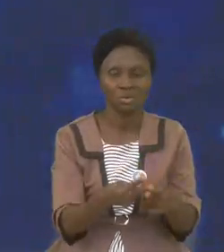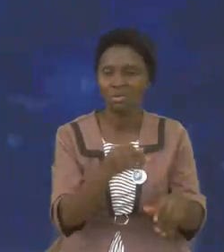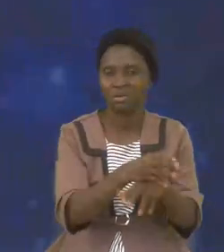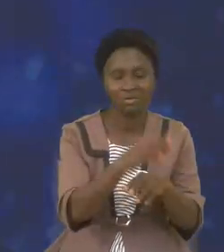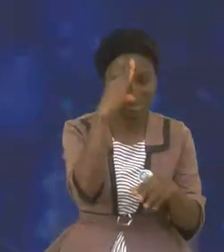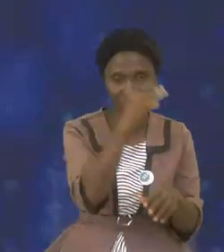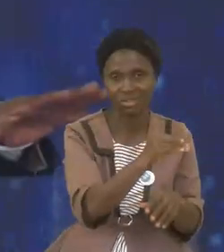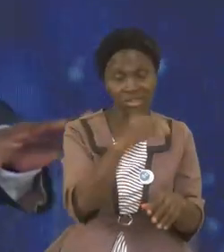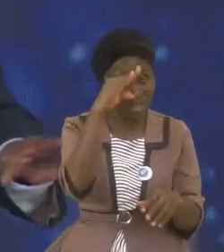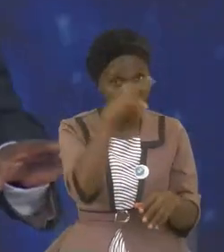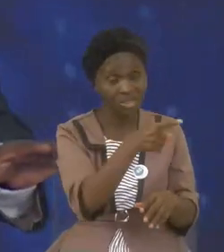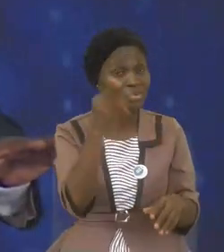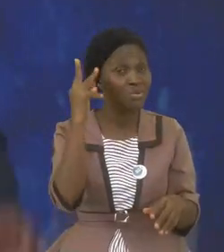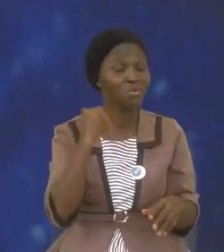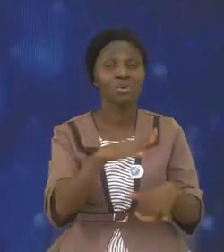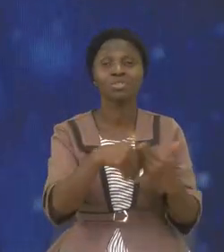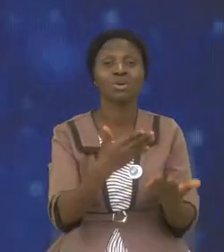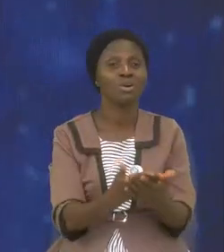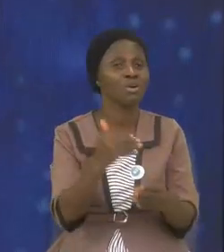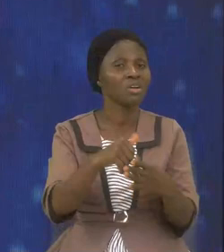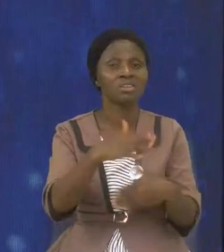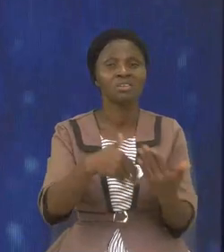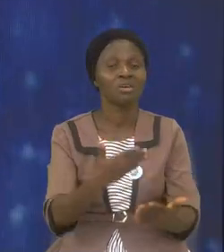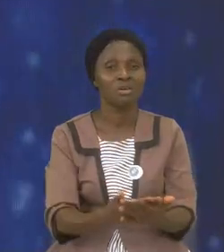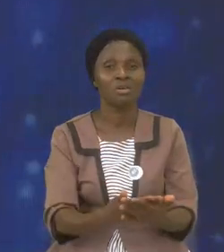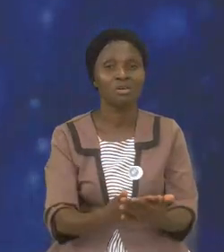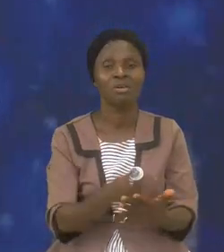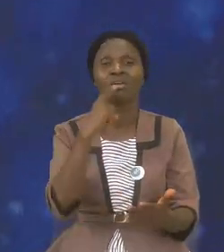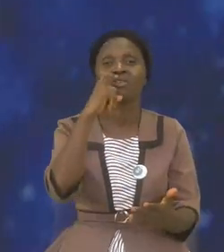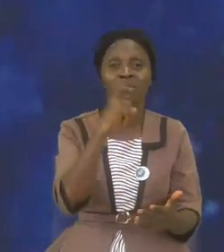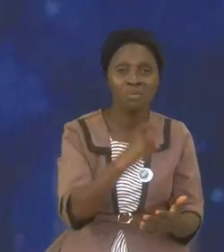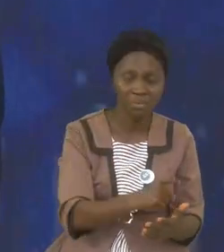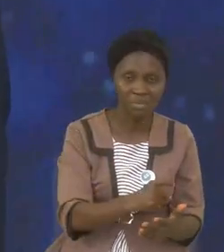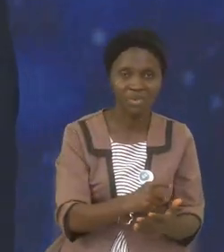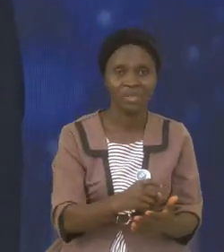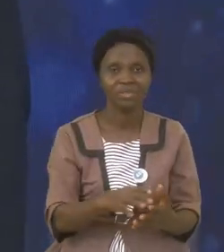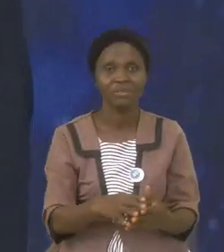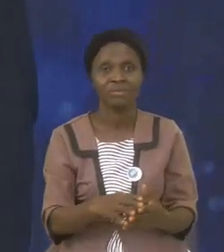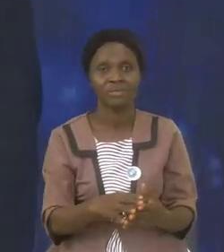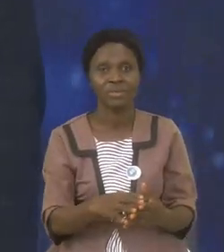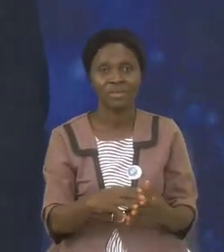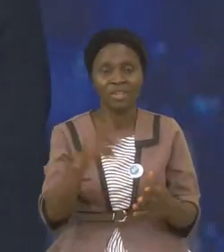l'aborder. Il n'y a personne qui puisse lui prodiguer des conseils. Il est tout en lui seul.